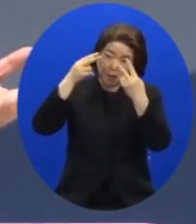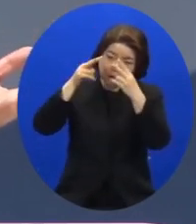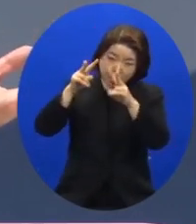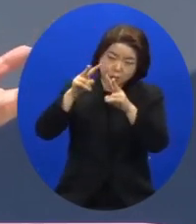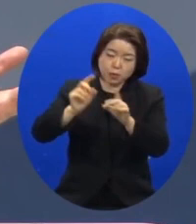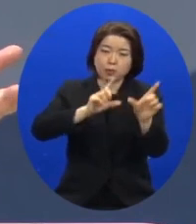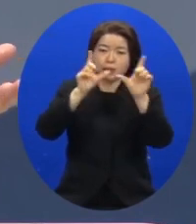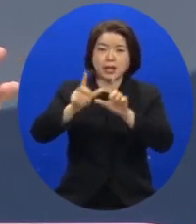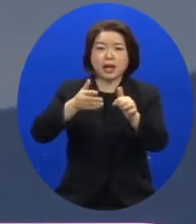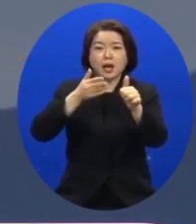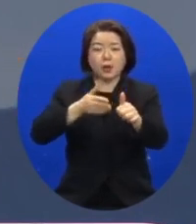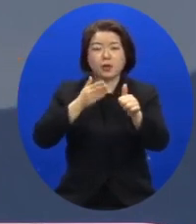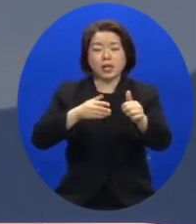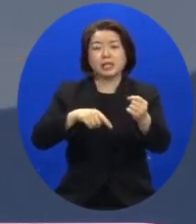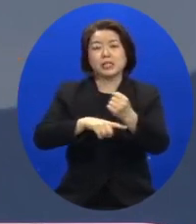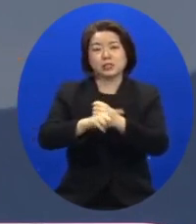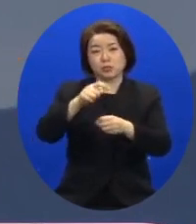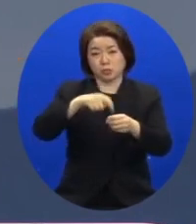이유에요